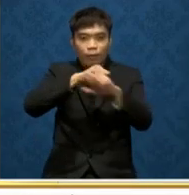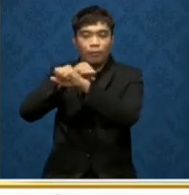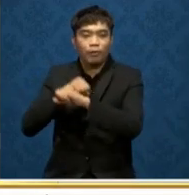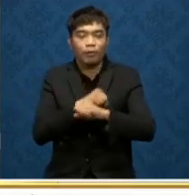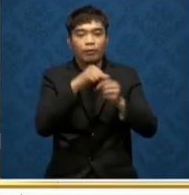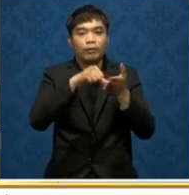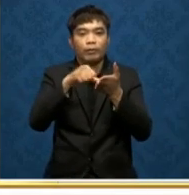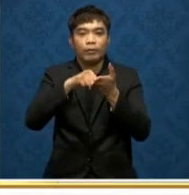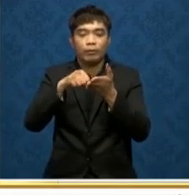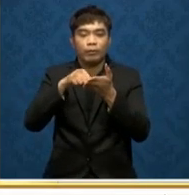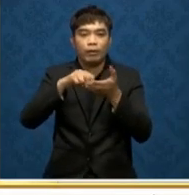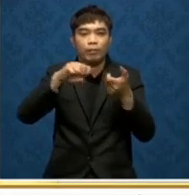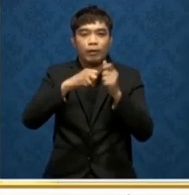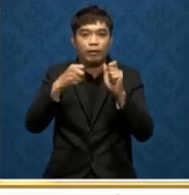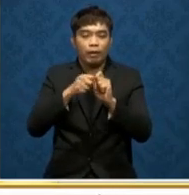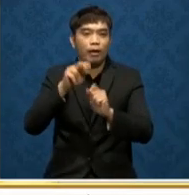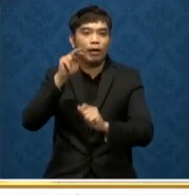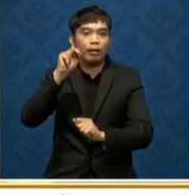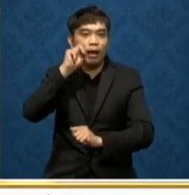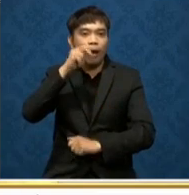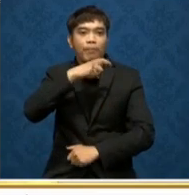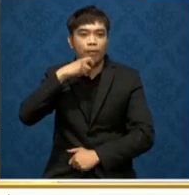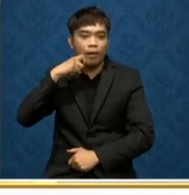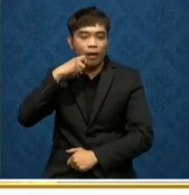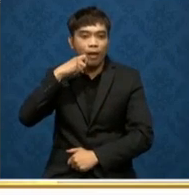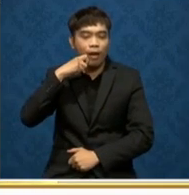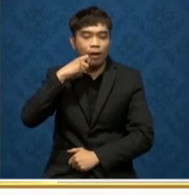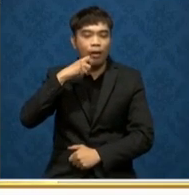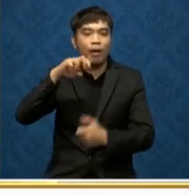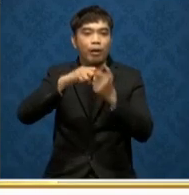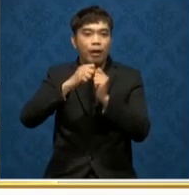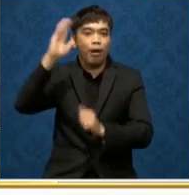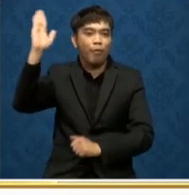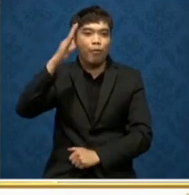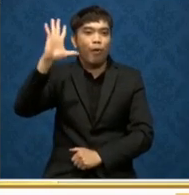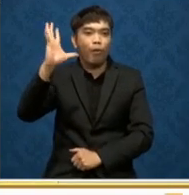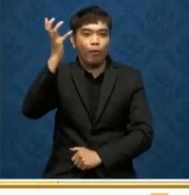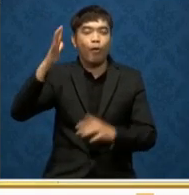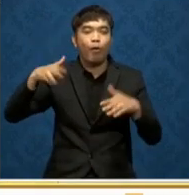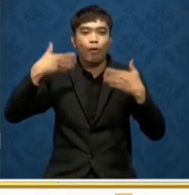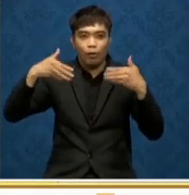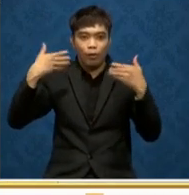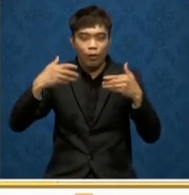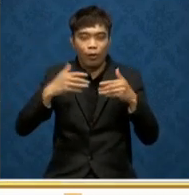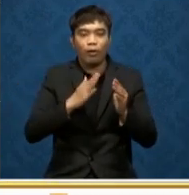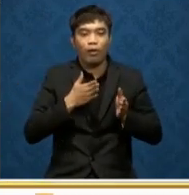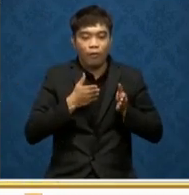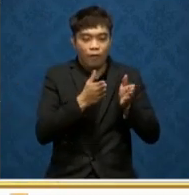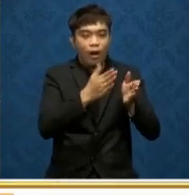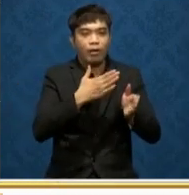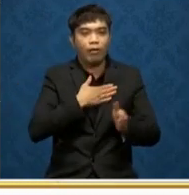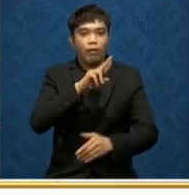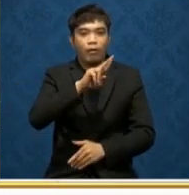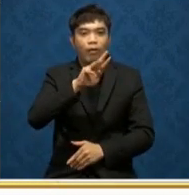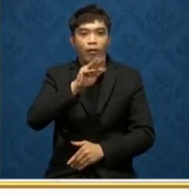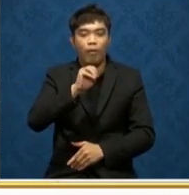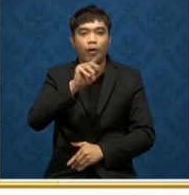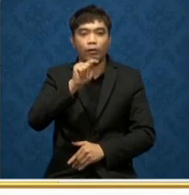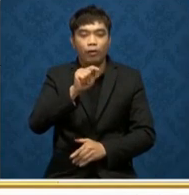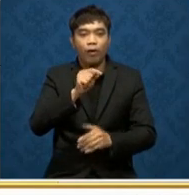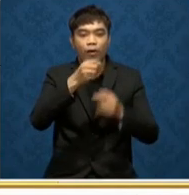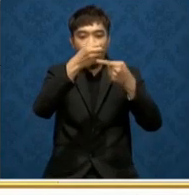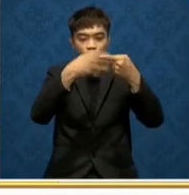แก้ไขปัญหาภัยแล้งอันเนื่องจากปรากฏการณ์เอลนิโญในสัดส่วนของคณะรัฐมนตรีจำนวน8ท่าน